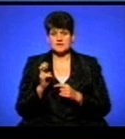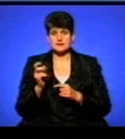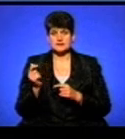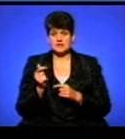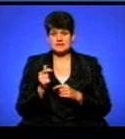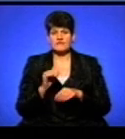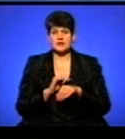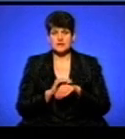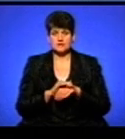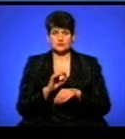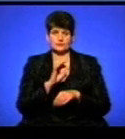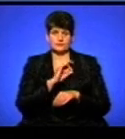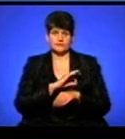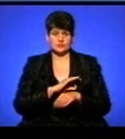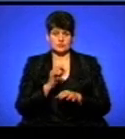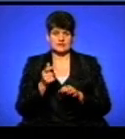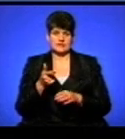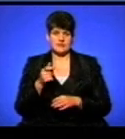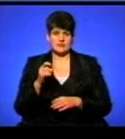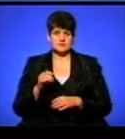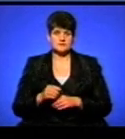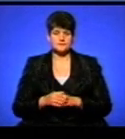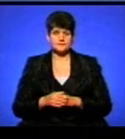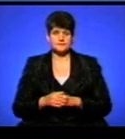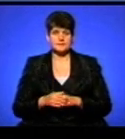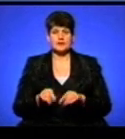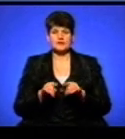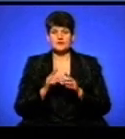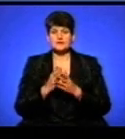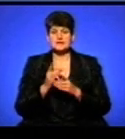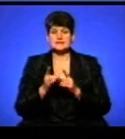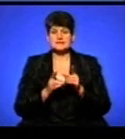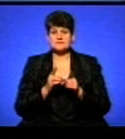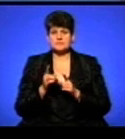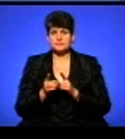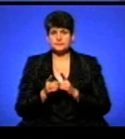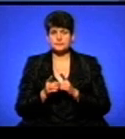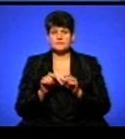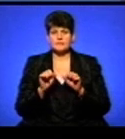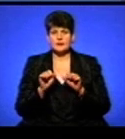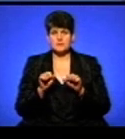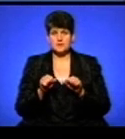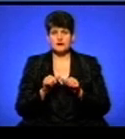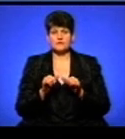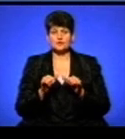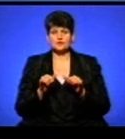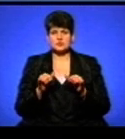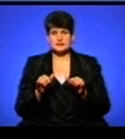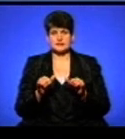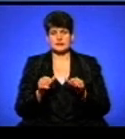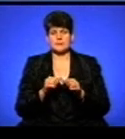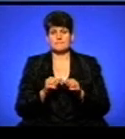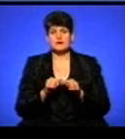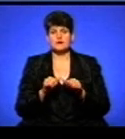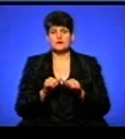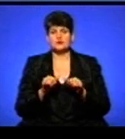за фактично спожитий природний газ. Також є зміна щодо права, знову ж таки, розширено право комісії